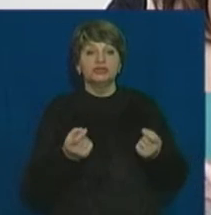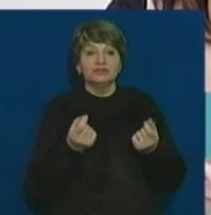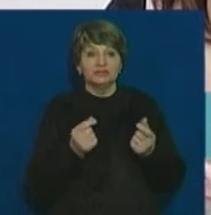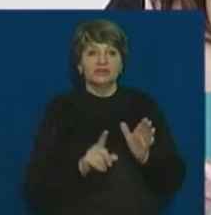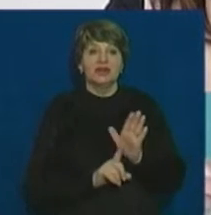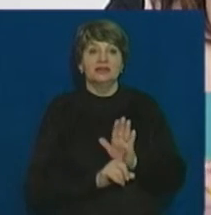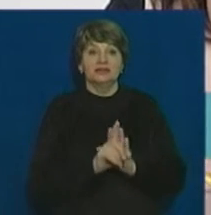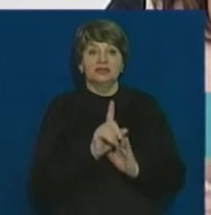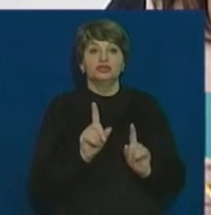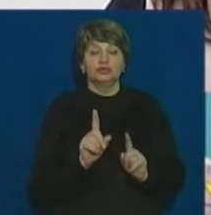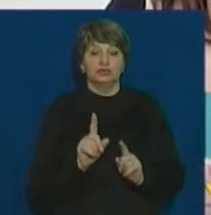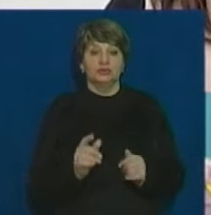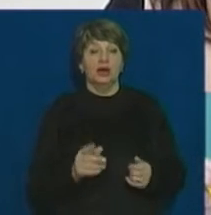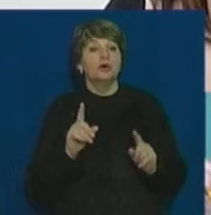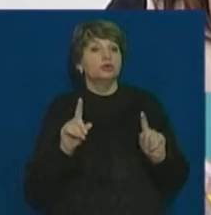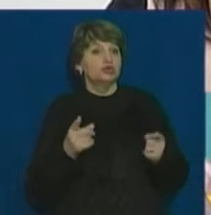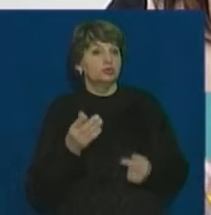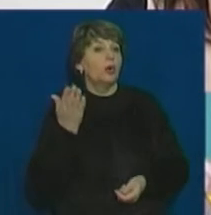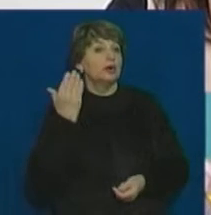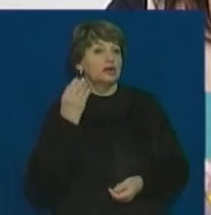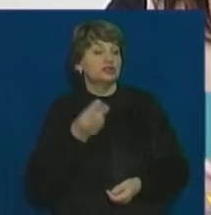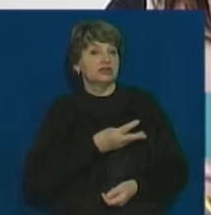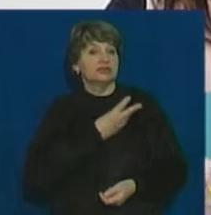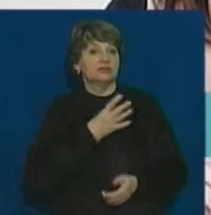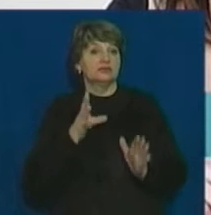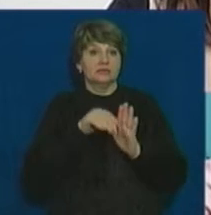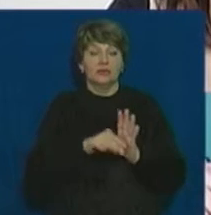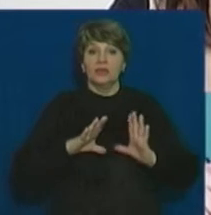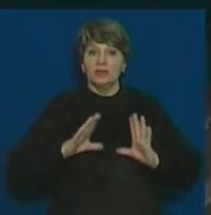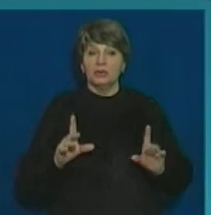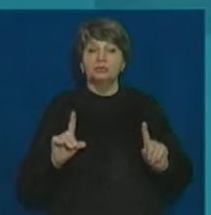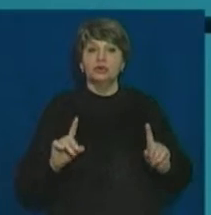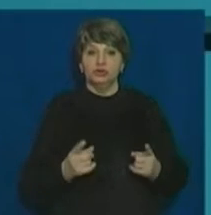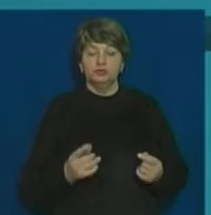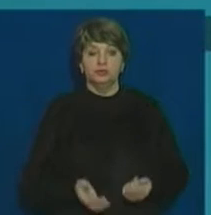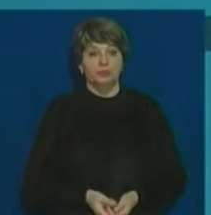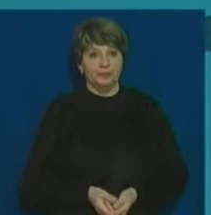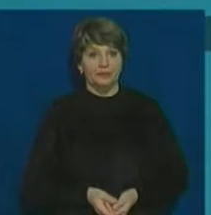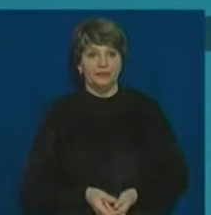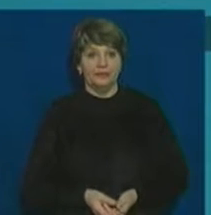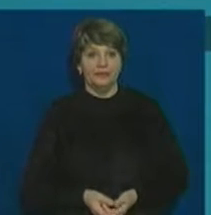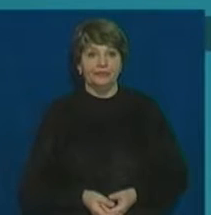Людмили Бордунос запитали, чому раніше ця ініціатива не була впроваджена. Прошу послухати.